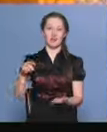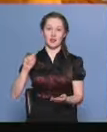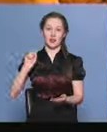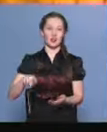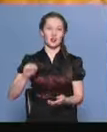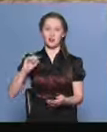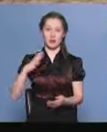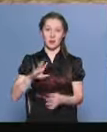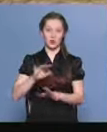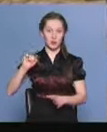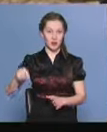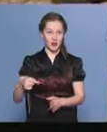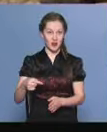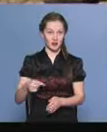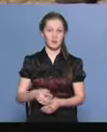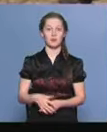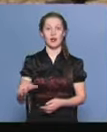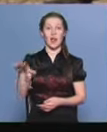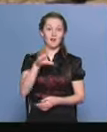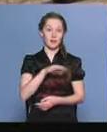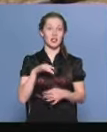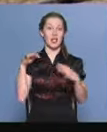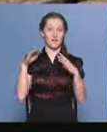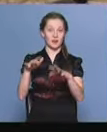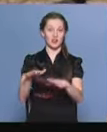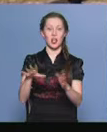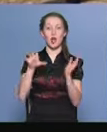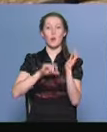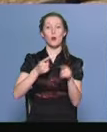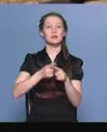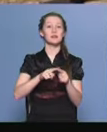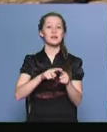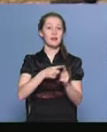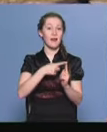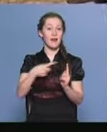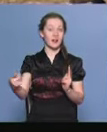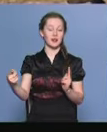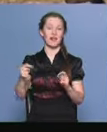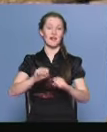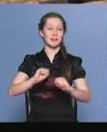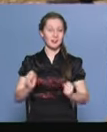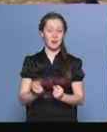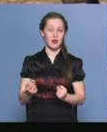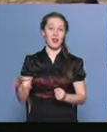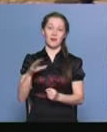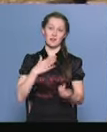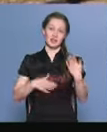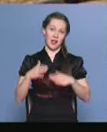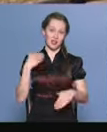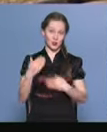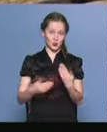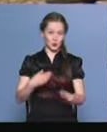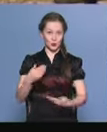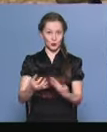школьника. После такой продолжительной зимы все выходят с большой радостью.